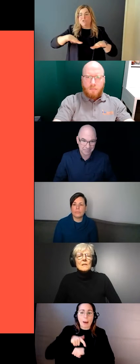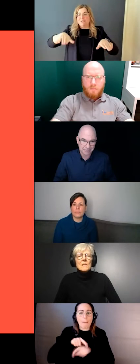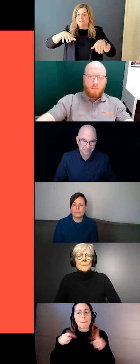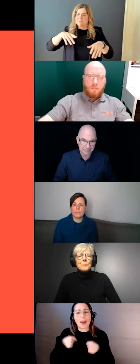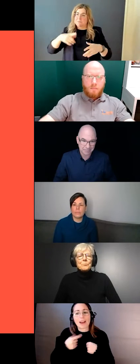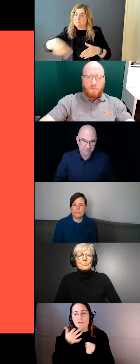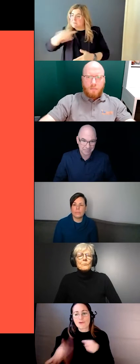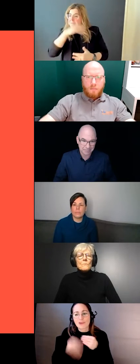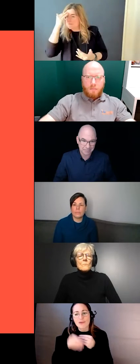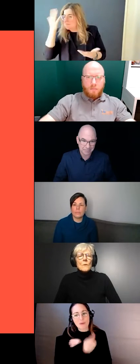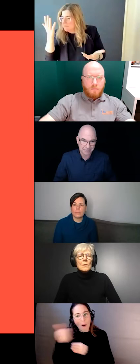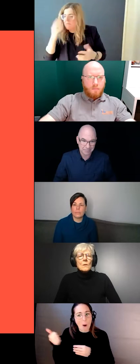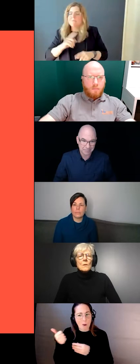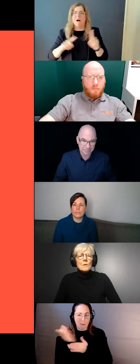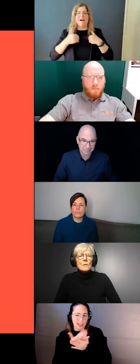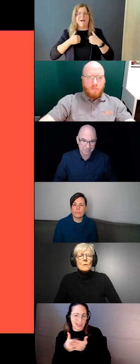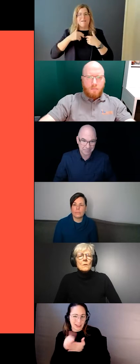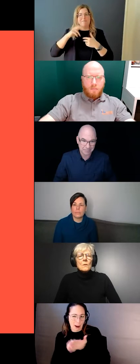manquante ici.